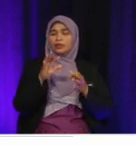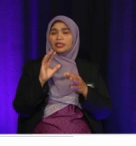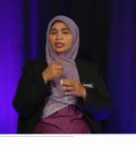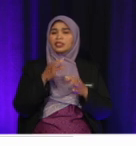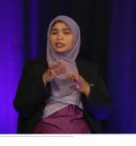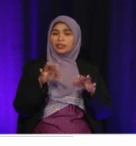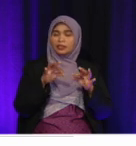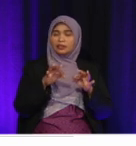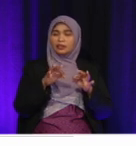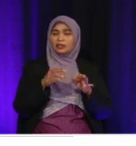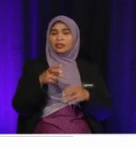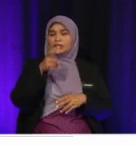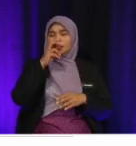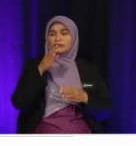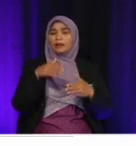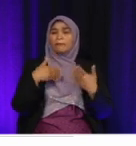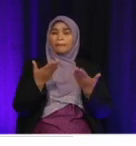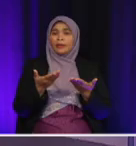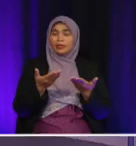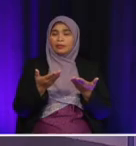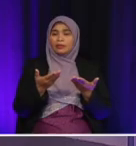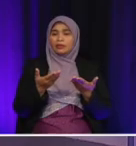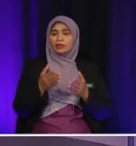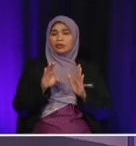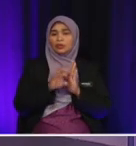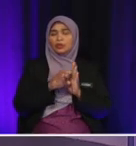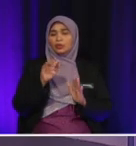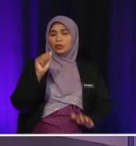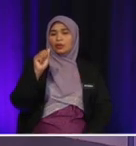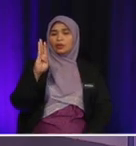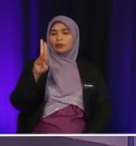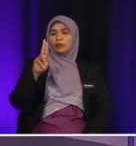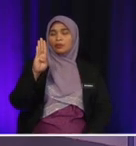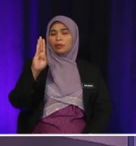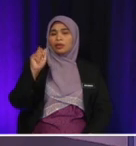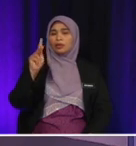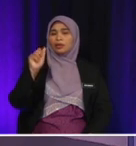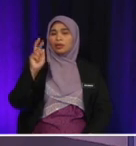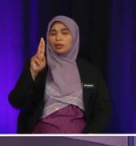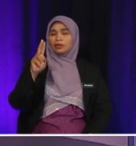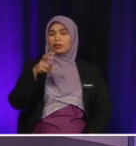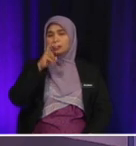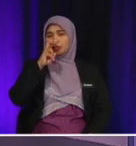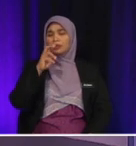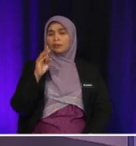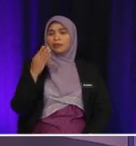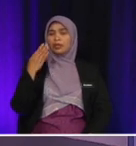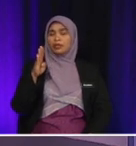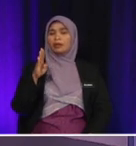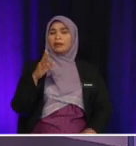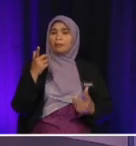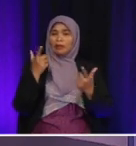Saidina Umar Saidina Abu Bakar ni Tegas yang bagaimana Saidina Abu Bakar tegas iaitu beliau telah memerangi